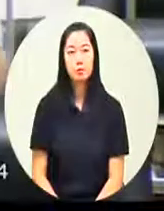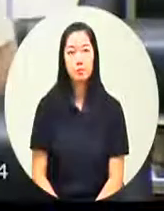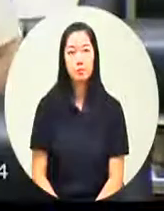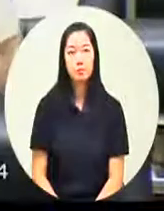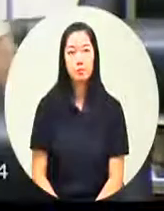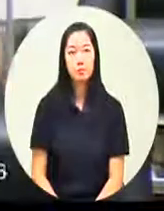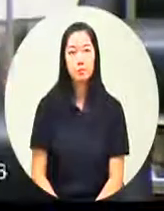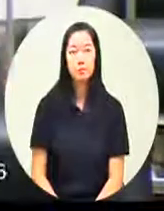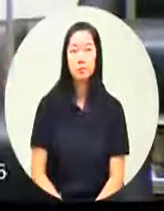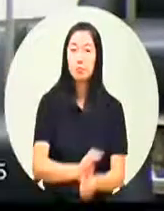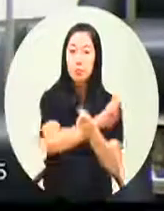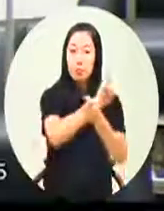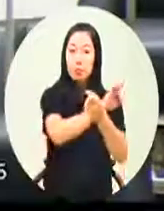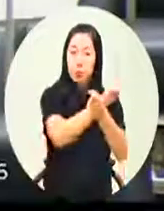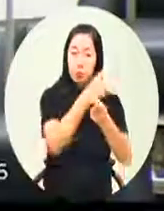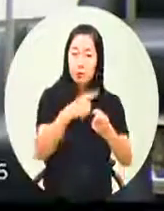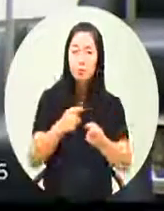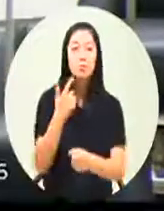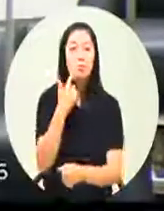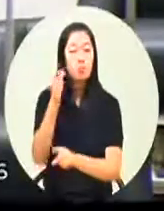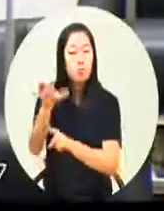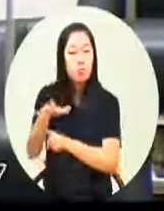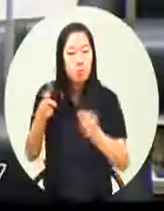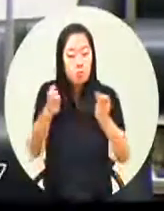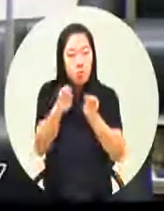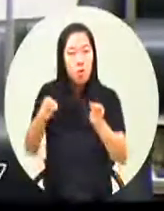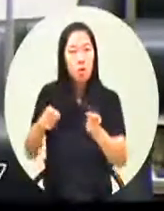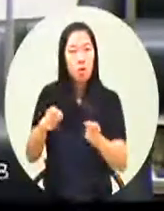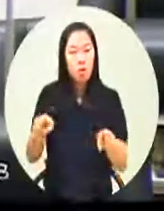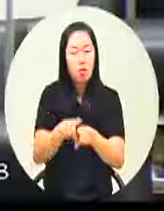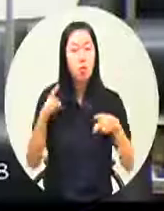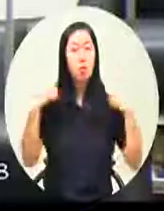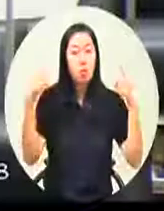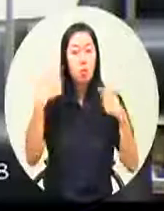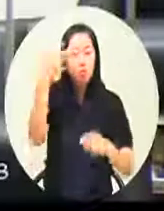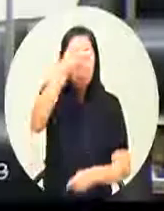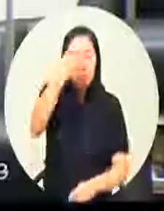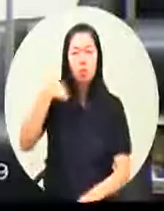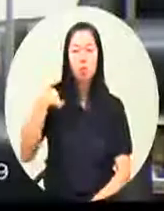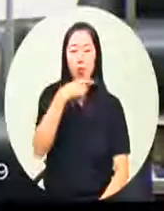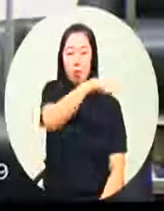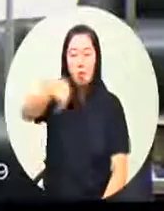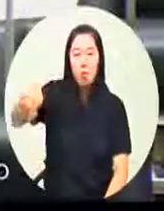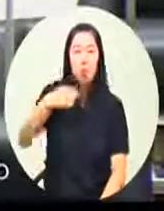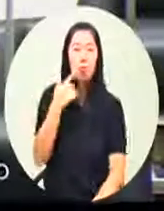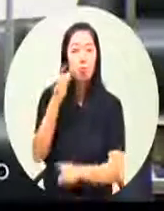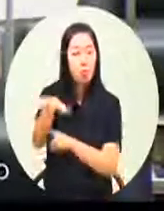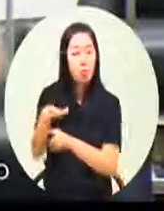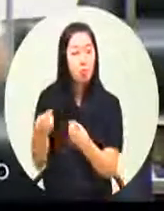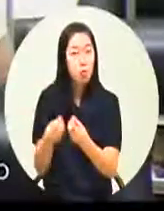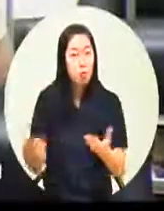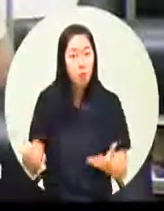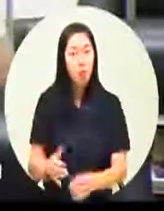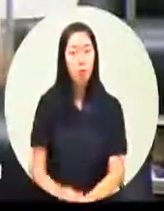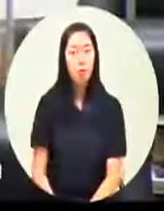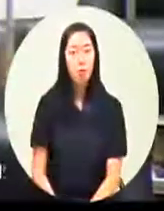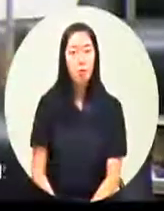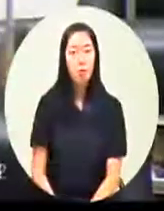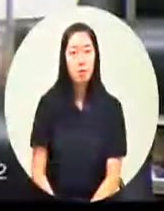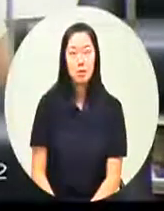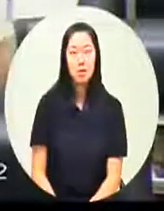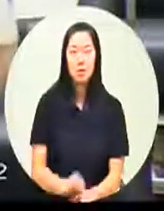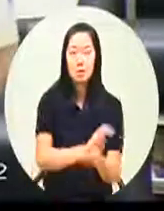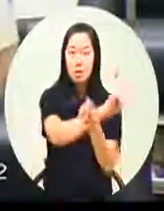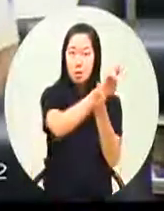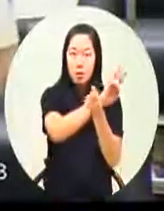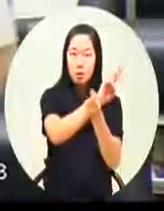三林到美浓那么近，他们平常老人家要怎么样到美浓？三林跟美浓两个都是